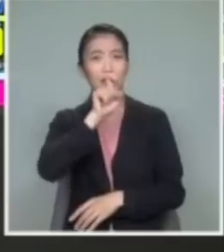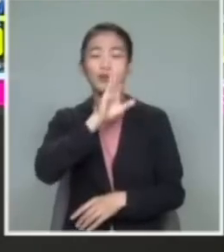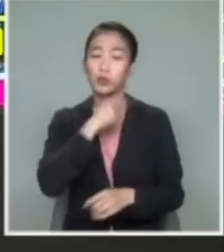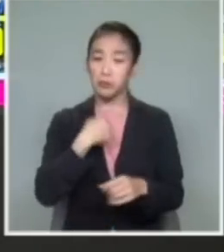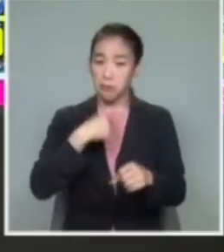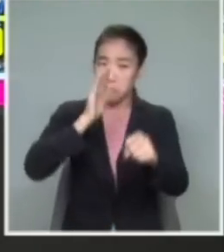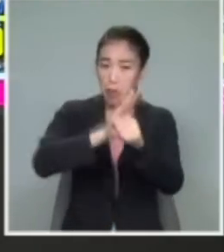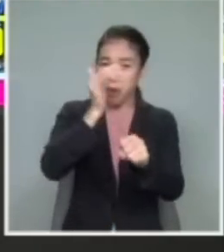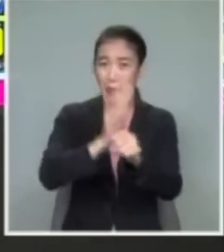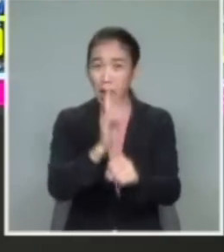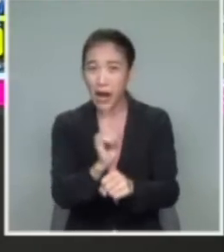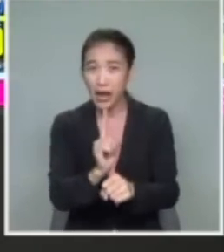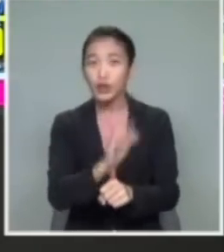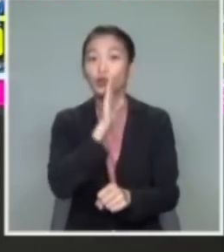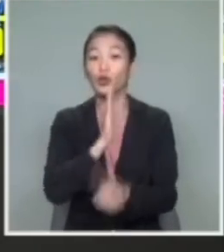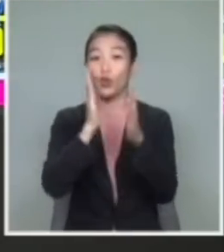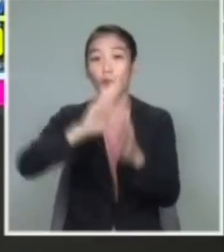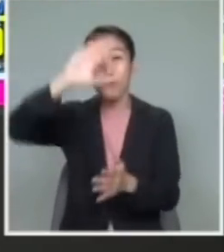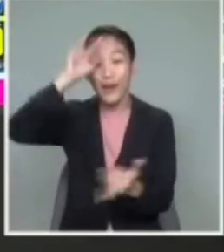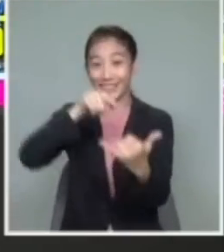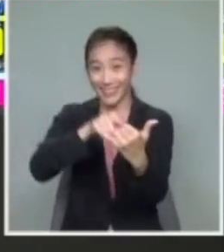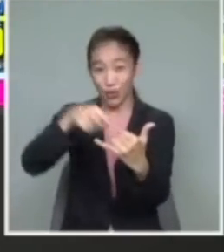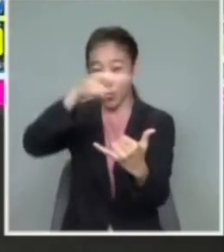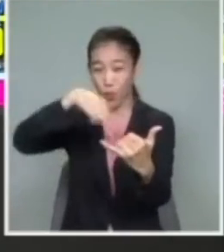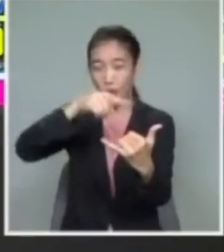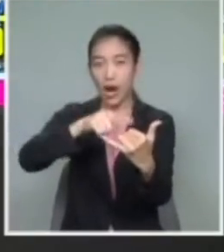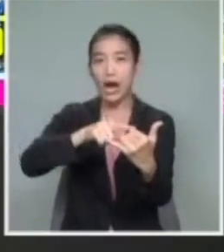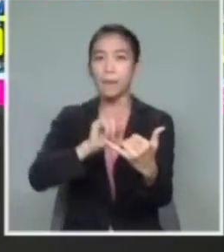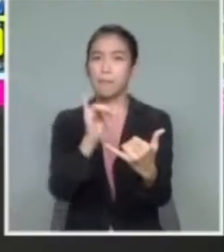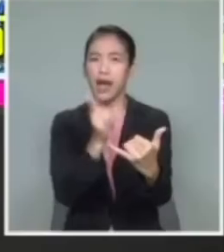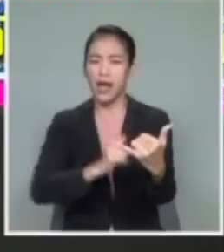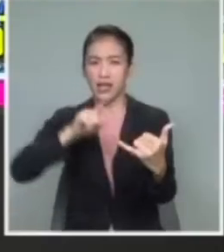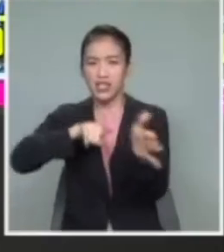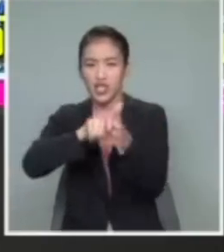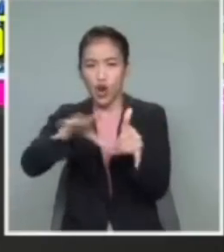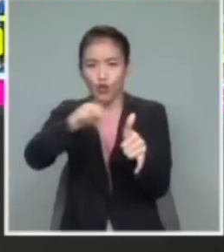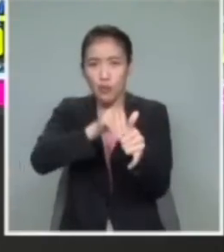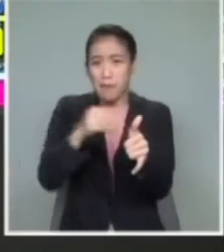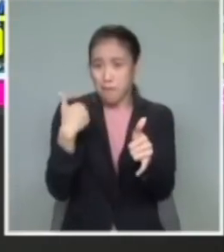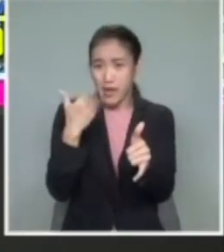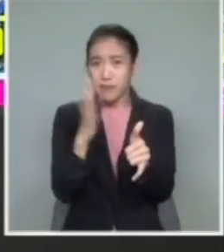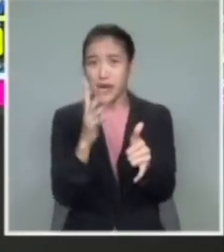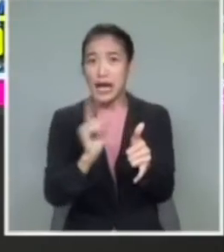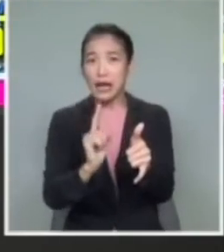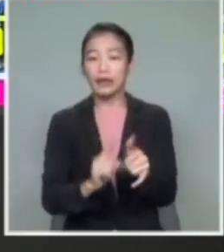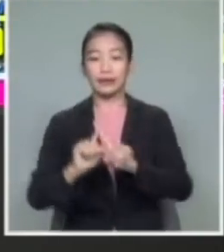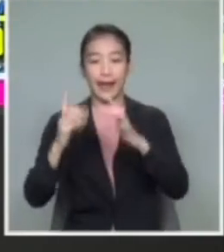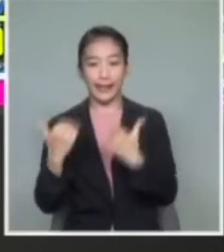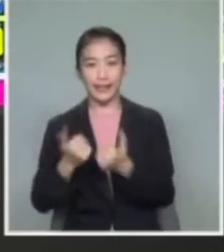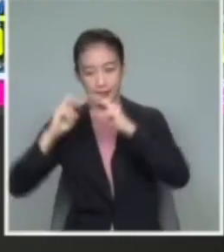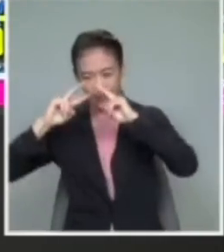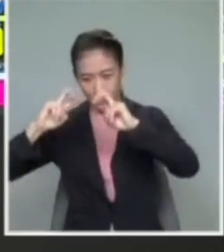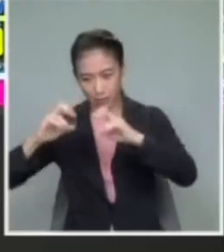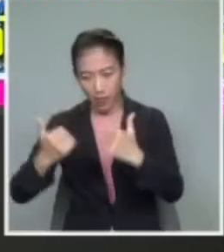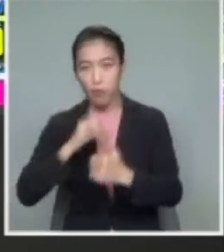สำหรับการรักษาคนไข้ยังมีเชื้ออยู่ไหมนะครับมีการศึกษาวิจัยจนถึงปัจจุบันเนี่ยนะครับบอกว่าเพียงพอนะครับเ